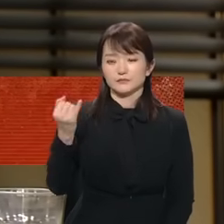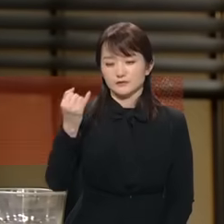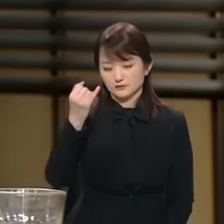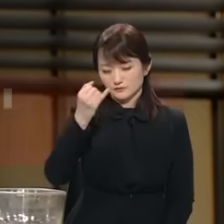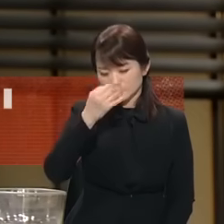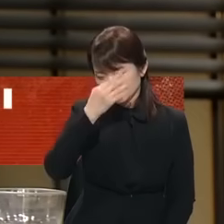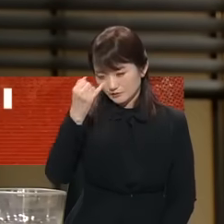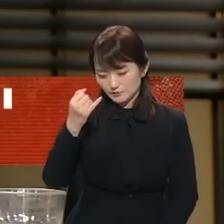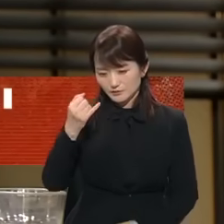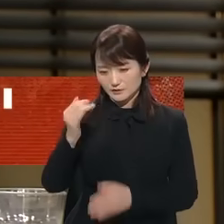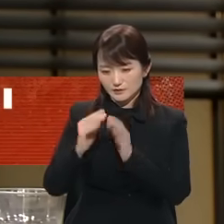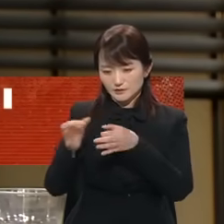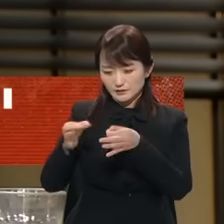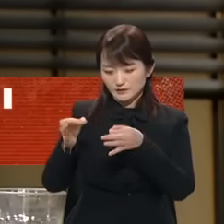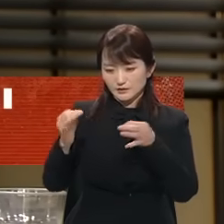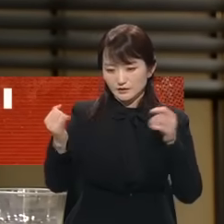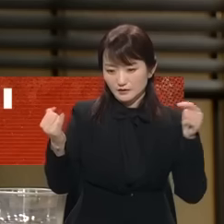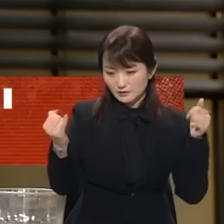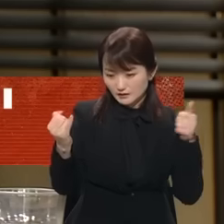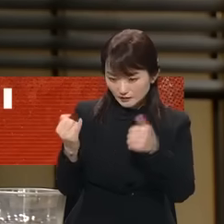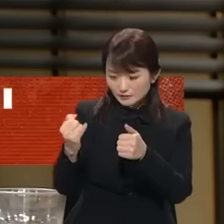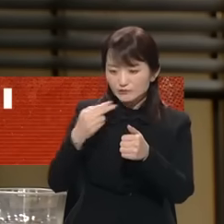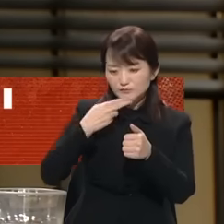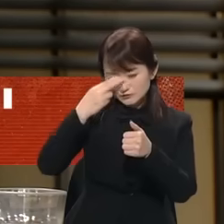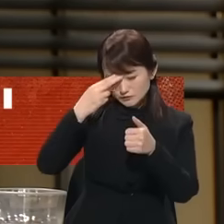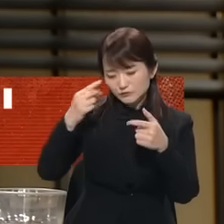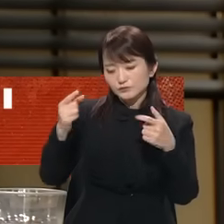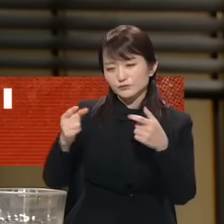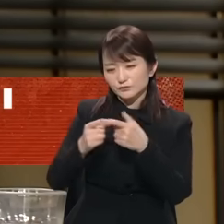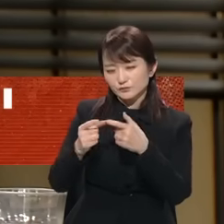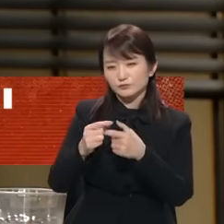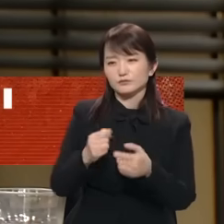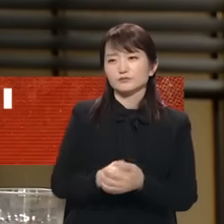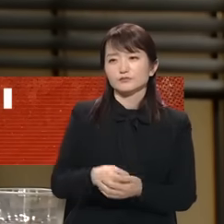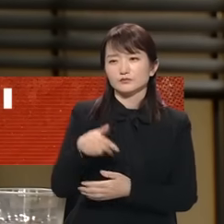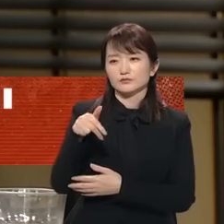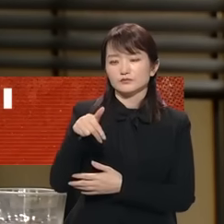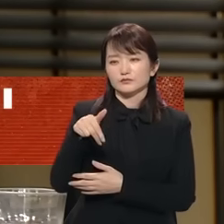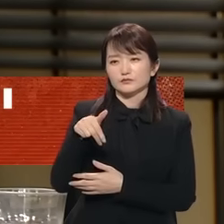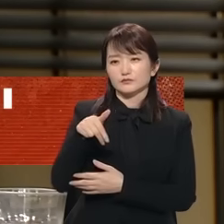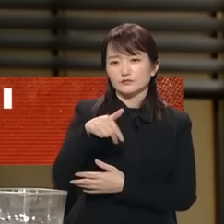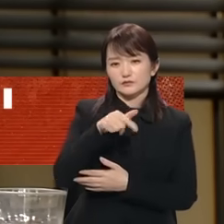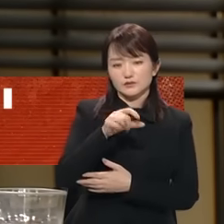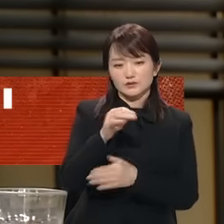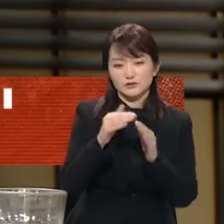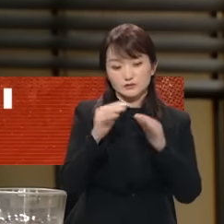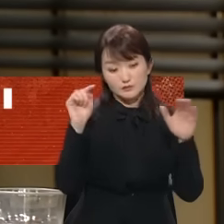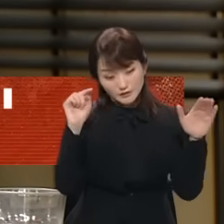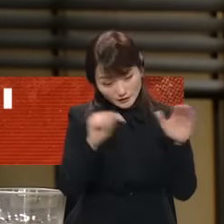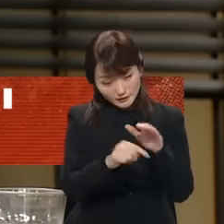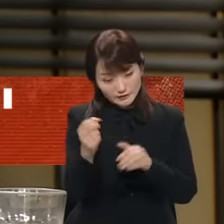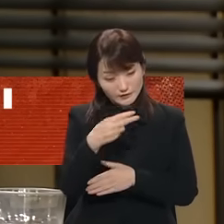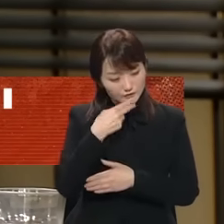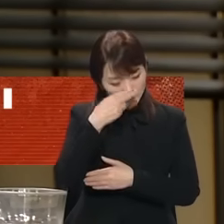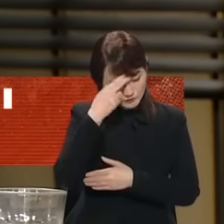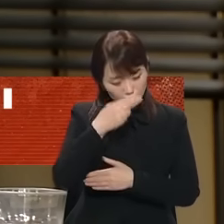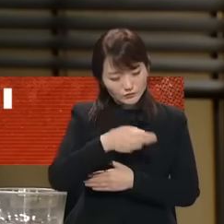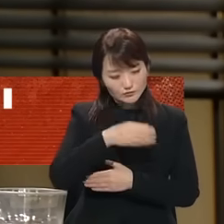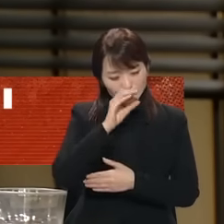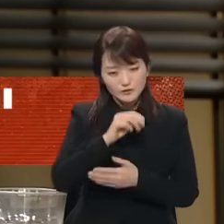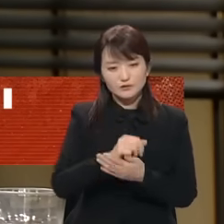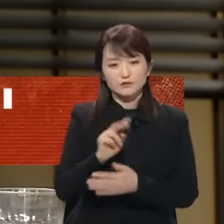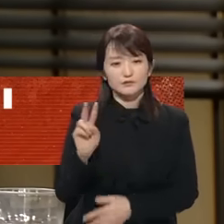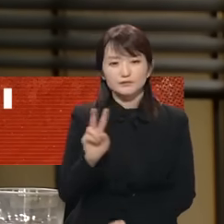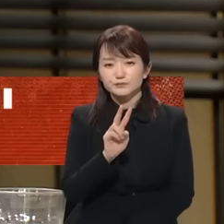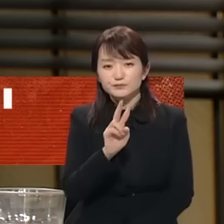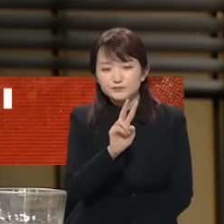가서 같이 술을 마시고 둘이 함께이 이 정시 집에 가서 다시 더 술 한잔 더 하자라고 해서 같이 갔던 겁니다